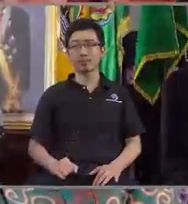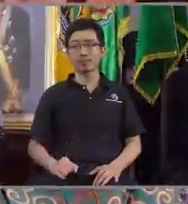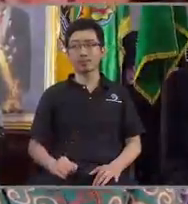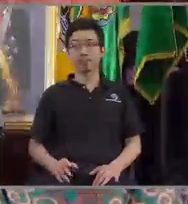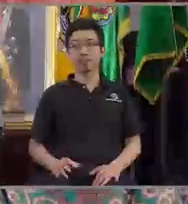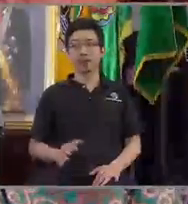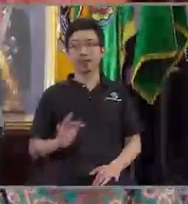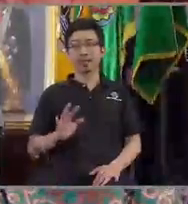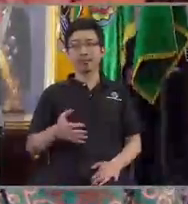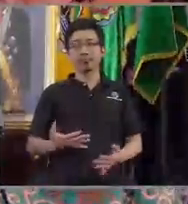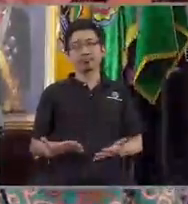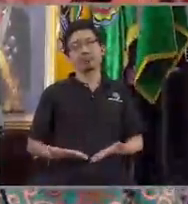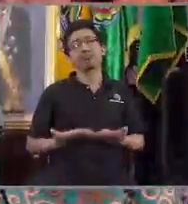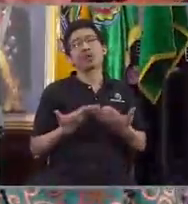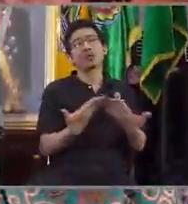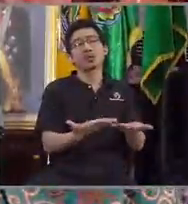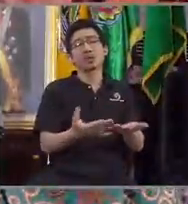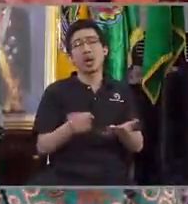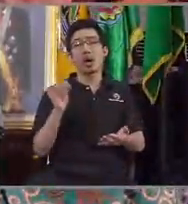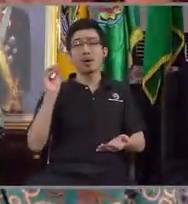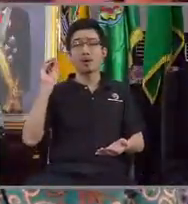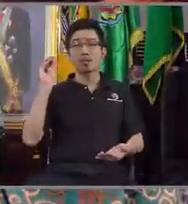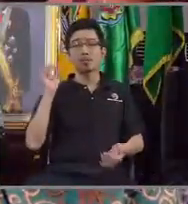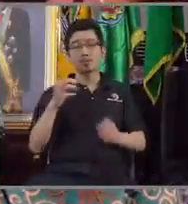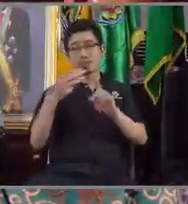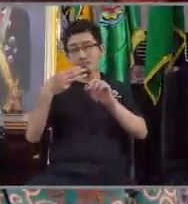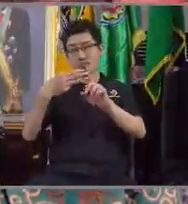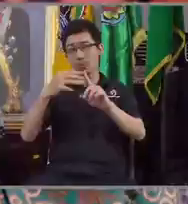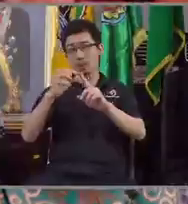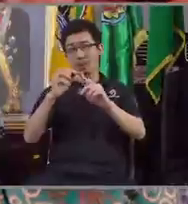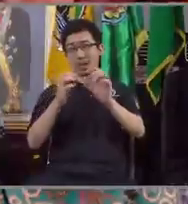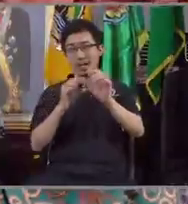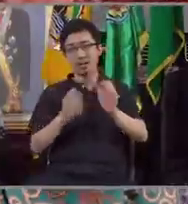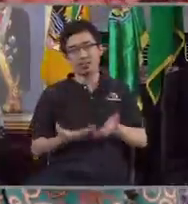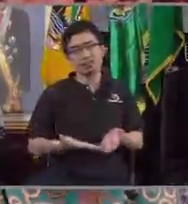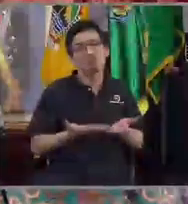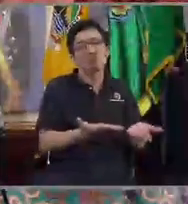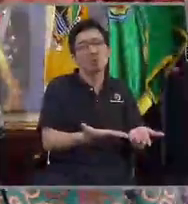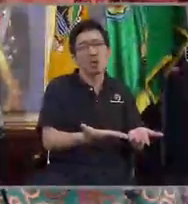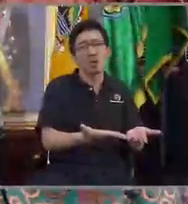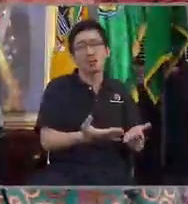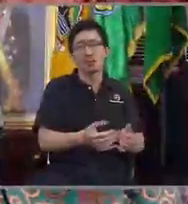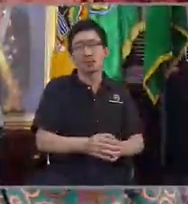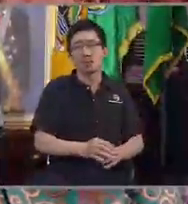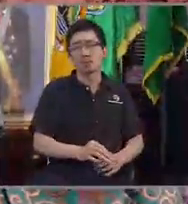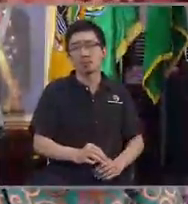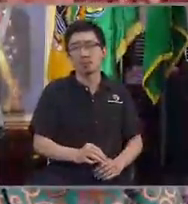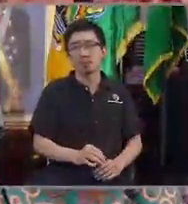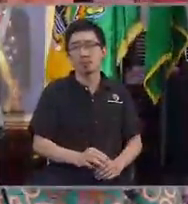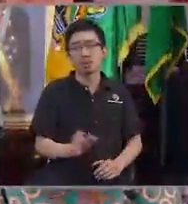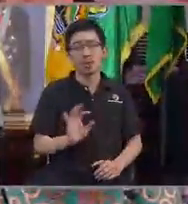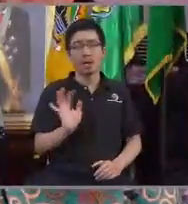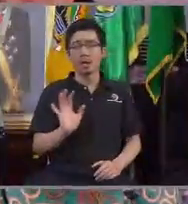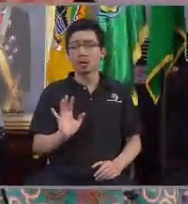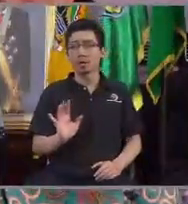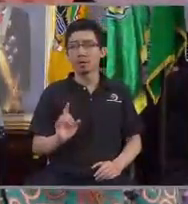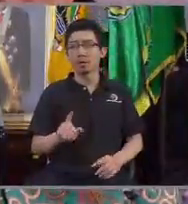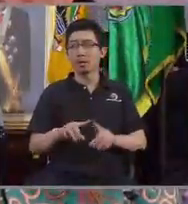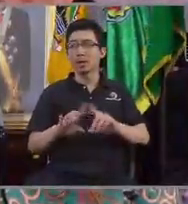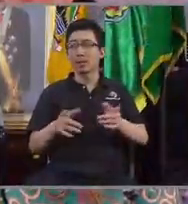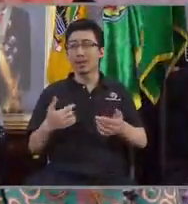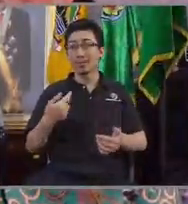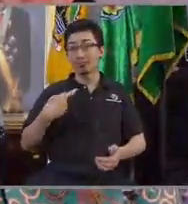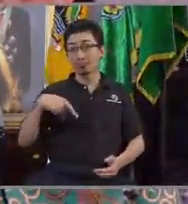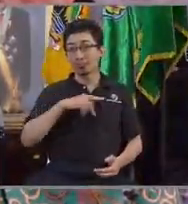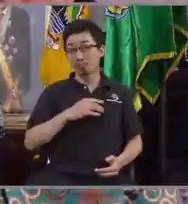pasrahkan kepada Biro Pusat Statistik yang memang sudah bekerja dengan baik tentang Angka kemiskinan ini tetapi kita